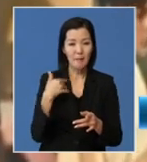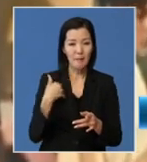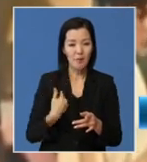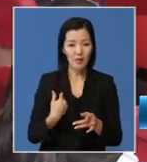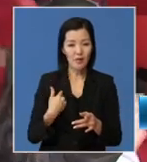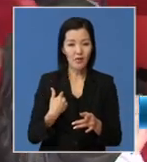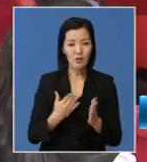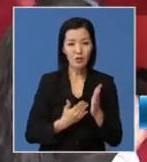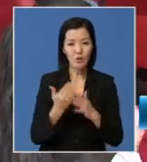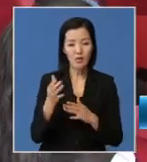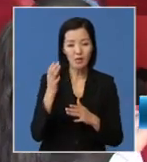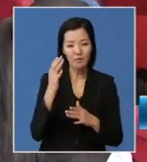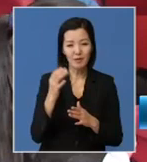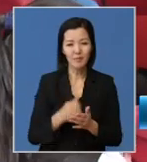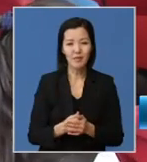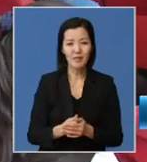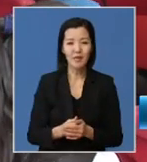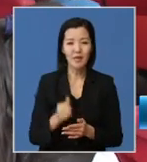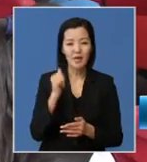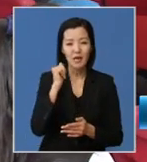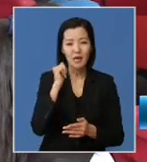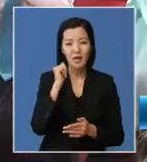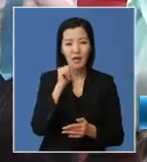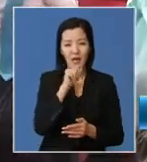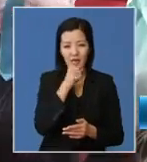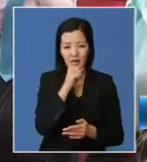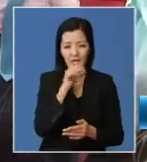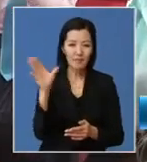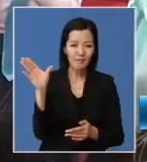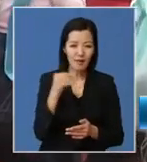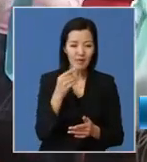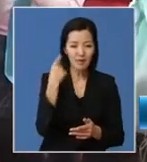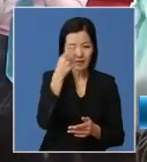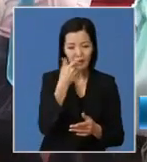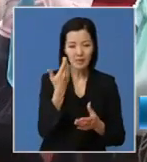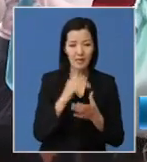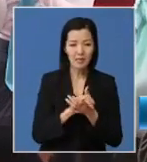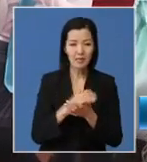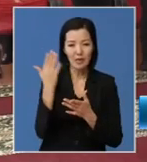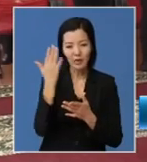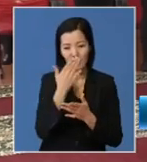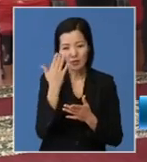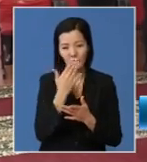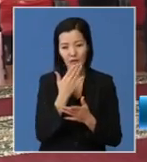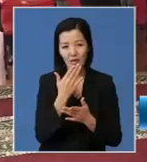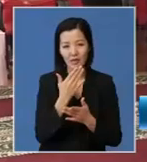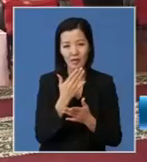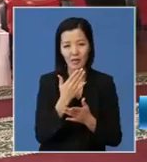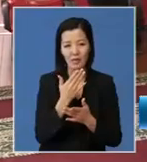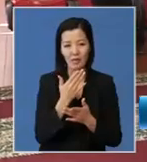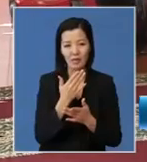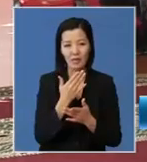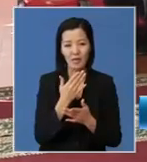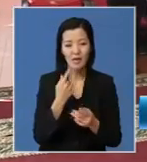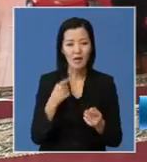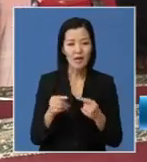білімді оқытушы. Қарияны елжұрт әлі күнге тақиялы періште деп атап кеткен. Кинодағы кейіпкер мен өмірдегі Әлімғазы атаның еш